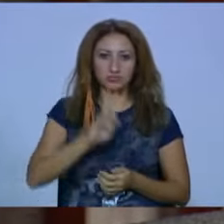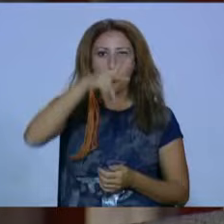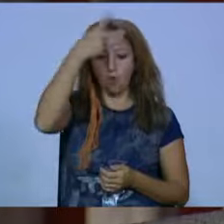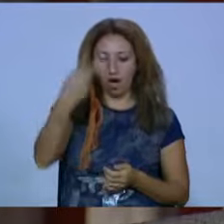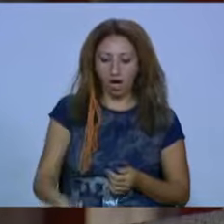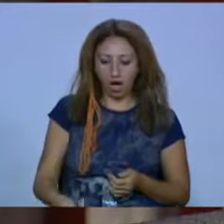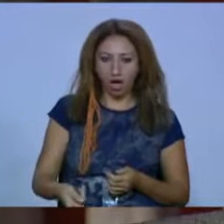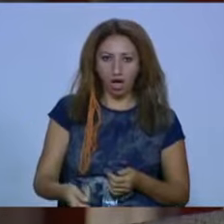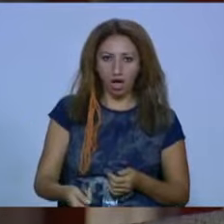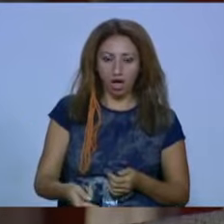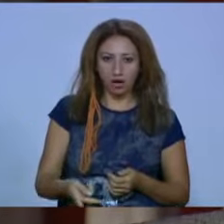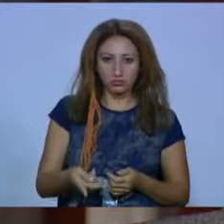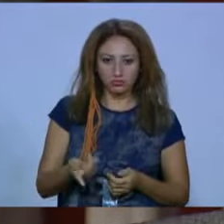الارض،